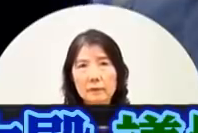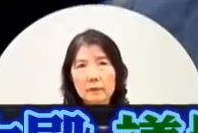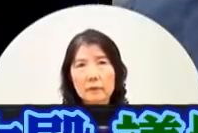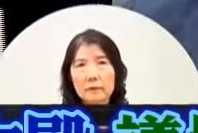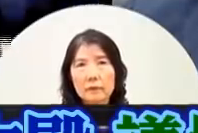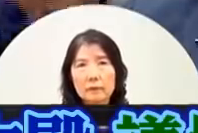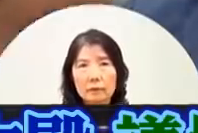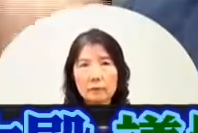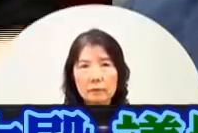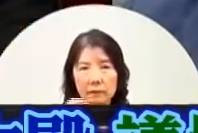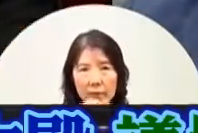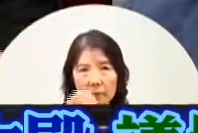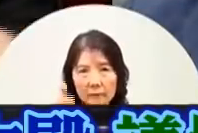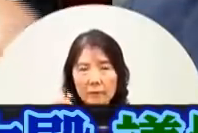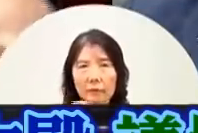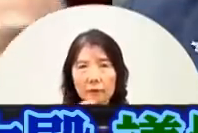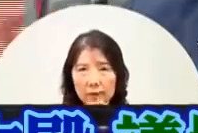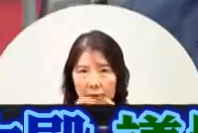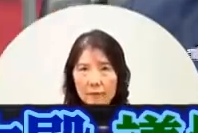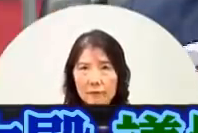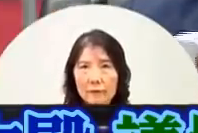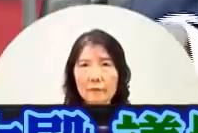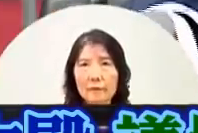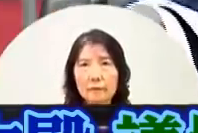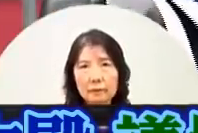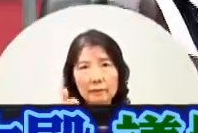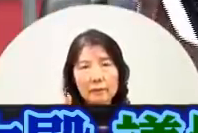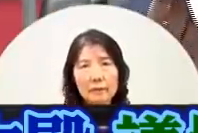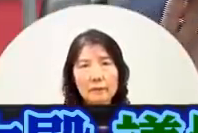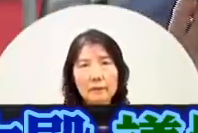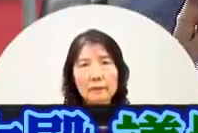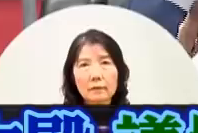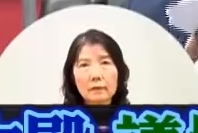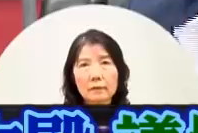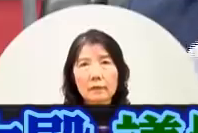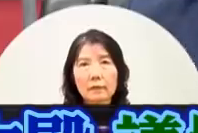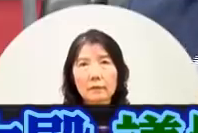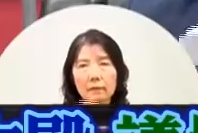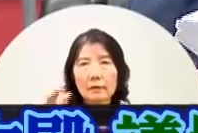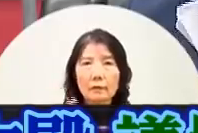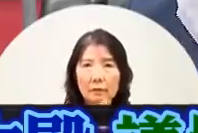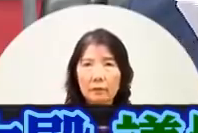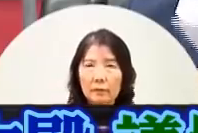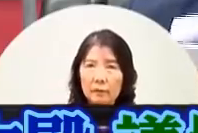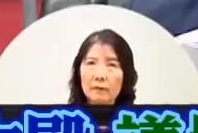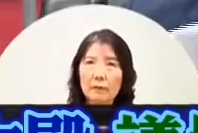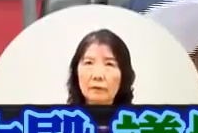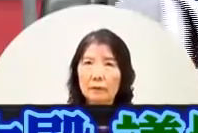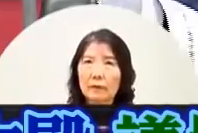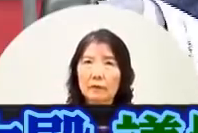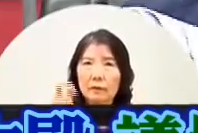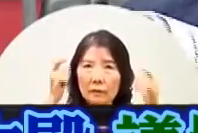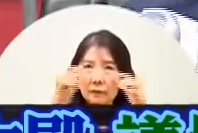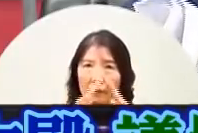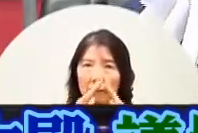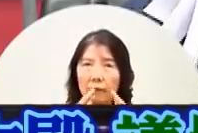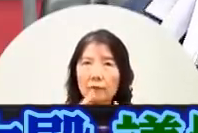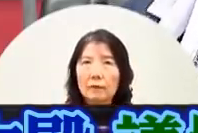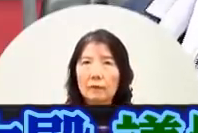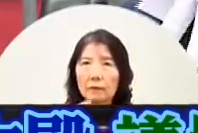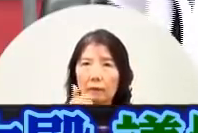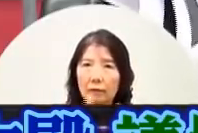交通局局长回答。 局长， 光复路。 好，下一题，请教市长，高雄市议会正面面对哪一条